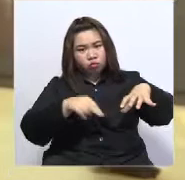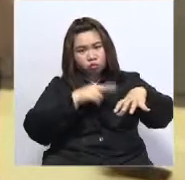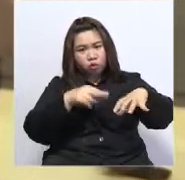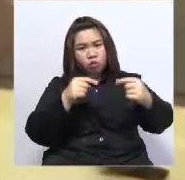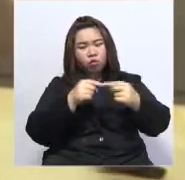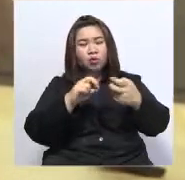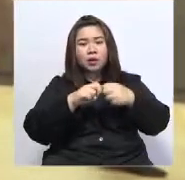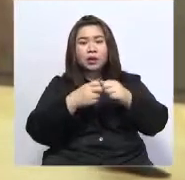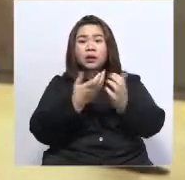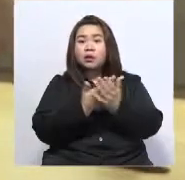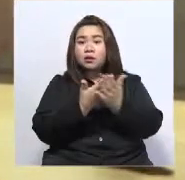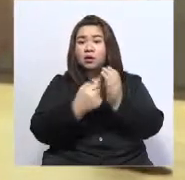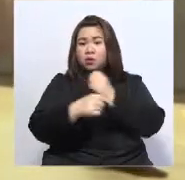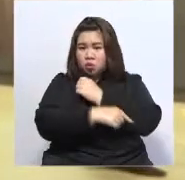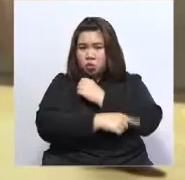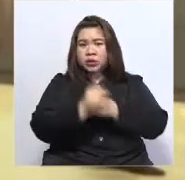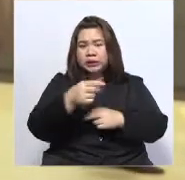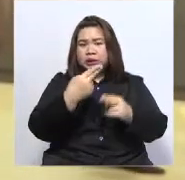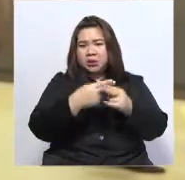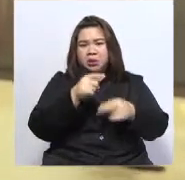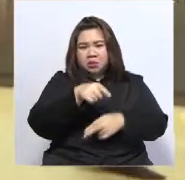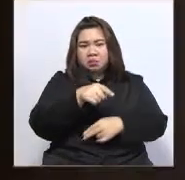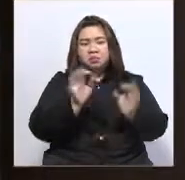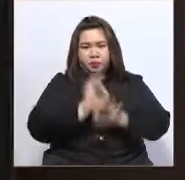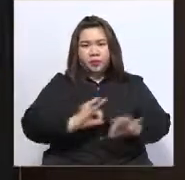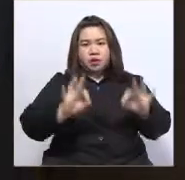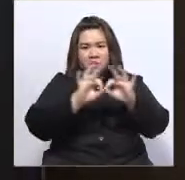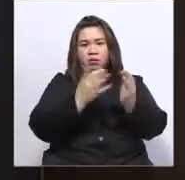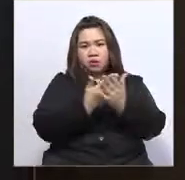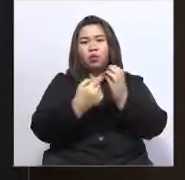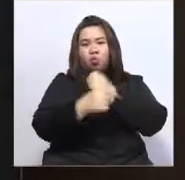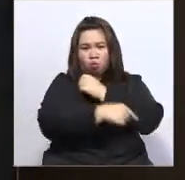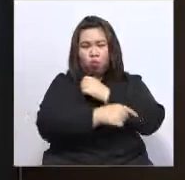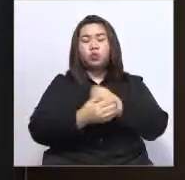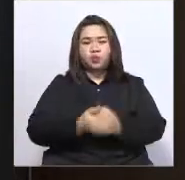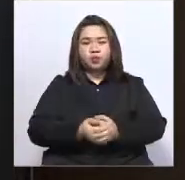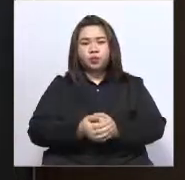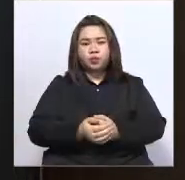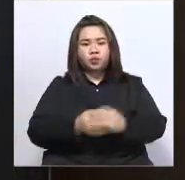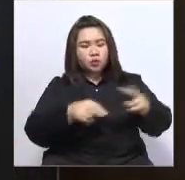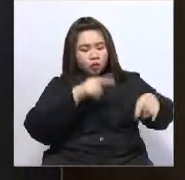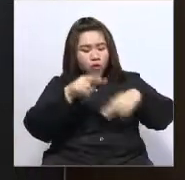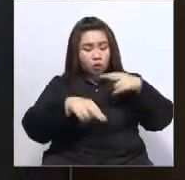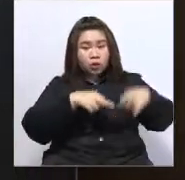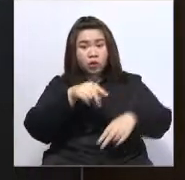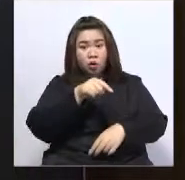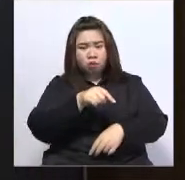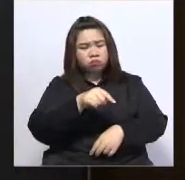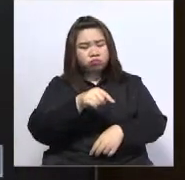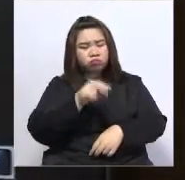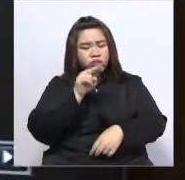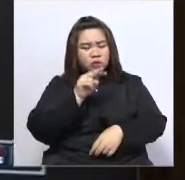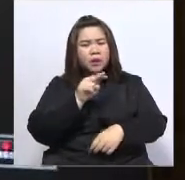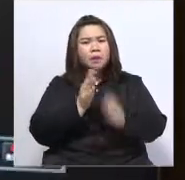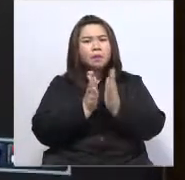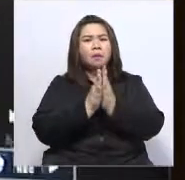ริตเงินทอนวัดซึ่งวัดสเกตเป็นหนึ่งในวัดใหญ่ที่พบการทุจริตโดยการเข้าตรวจค้นในวัดครั้งนี้นะคะไม่พบพระพร